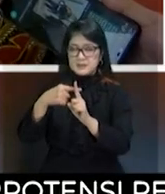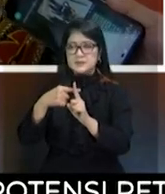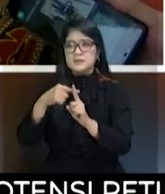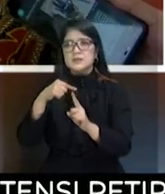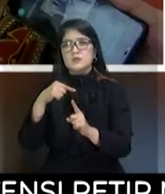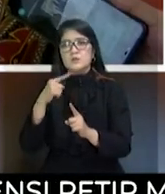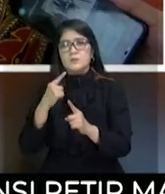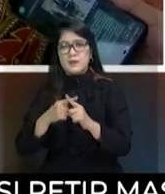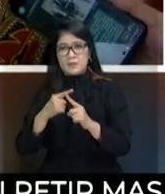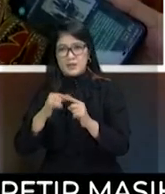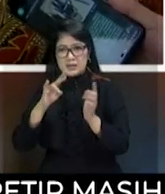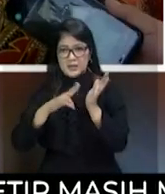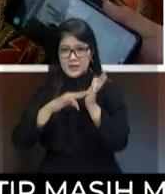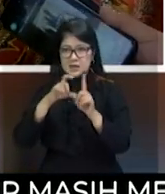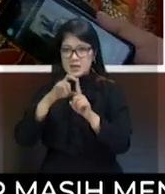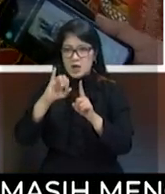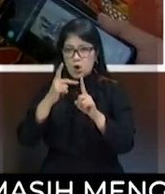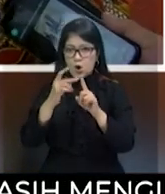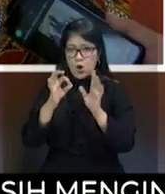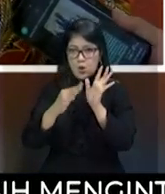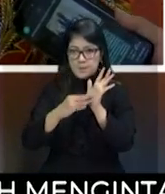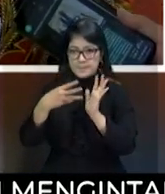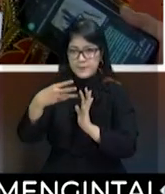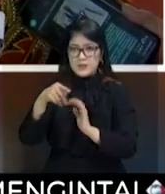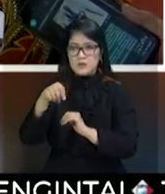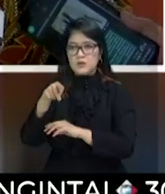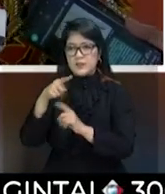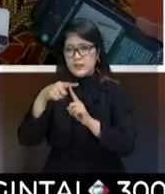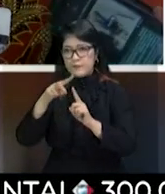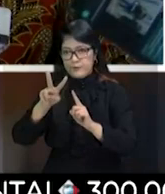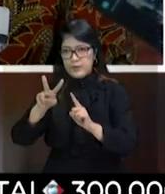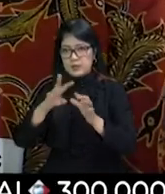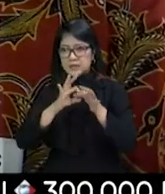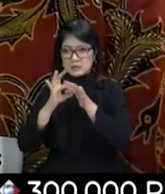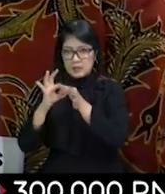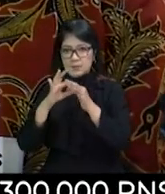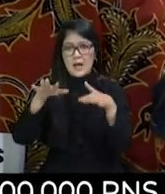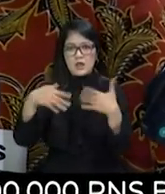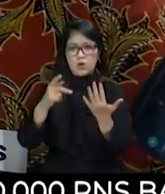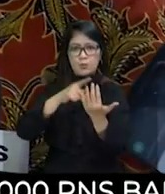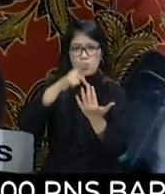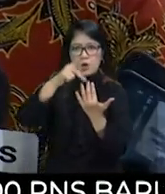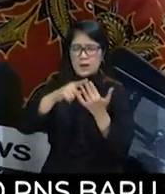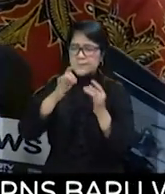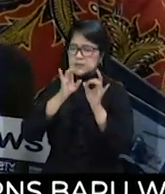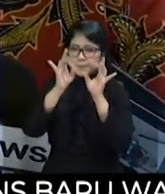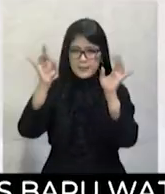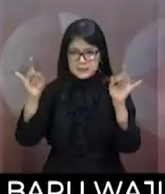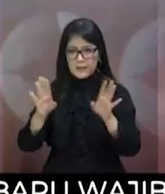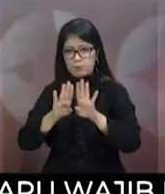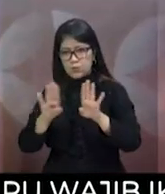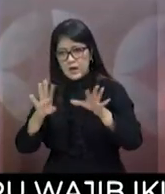Jadi kami ingin IndiHome TV menjadi Windows of Entertainment. Jadi kami terbuka untuk berkolaborasi dan